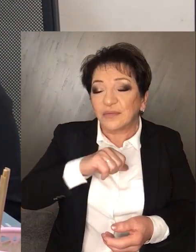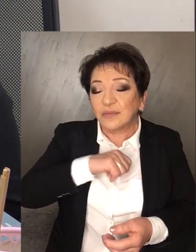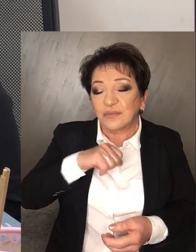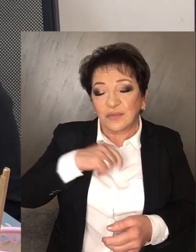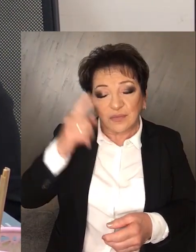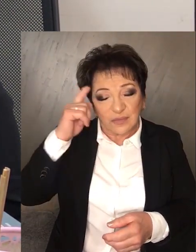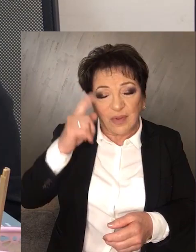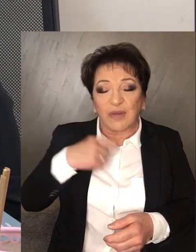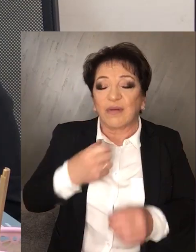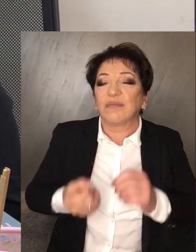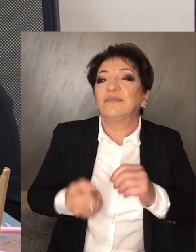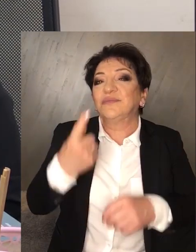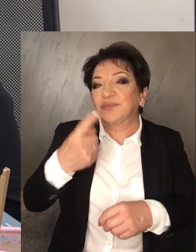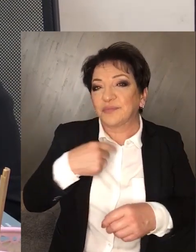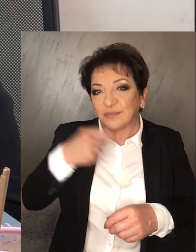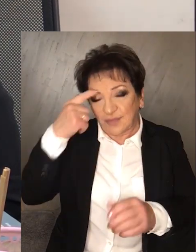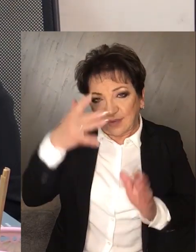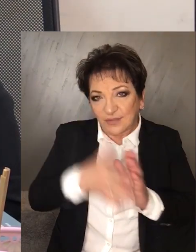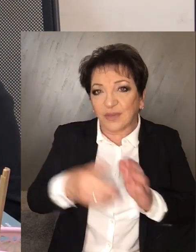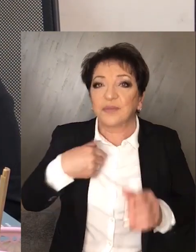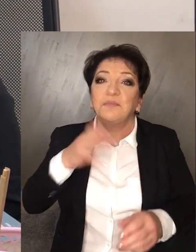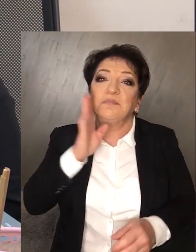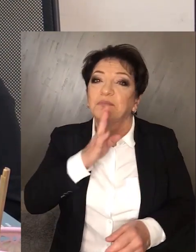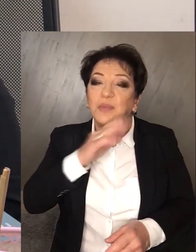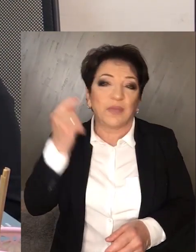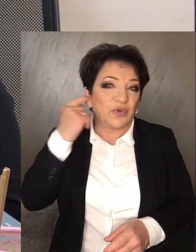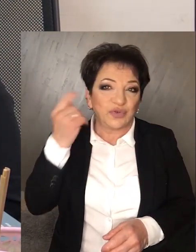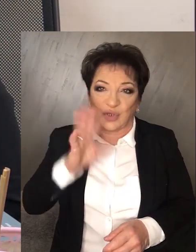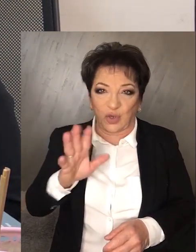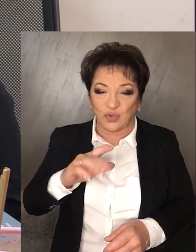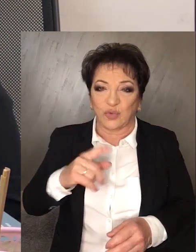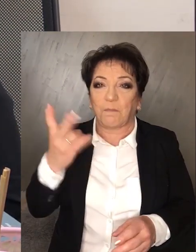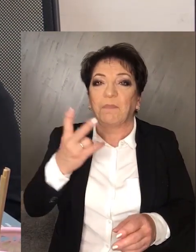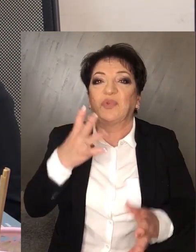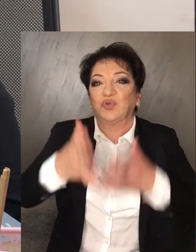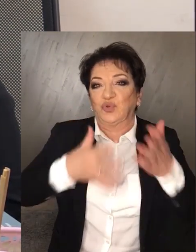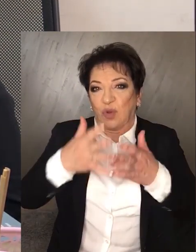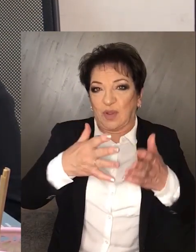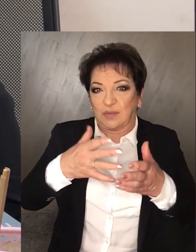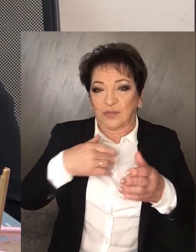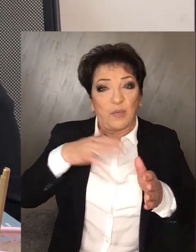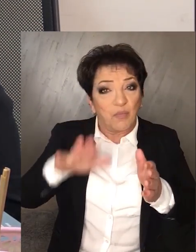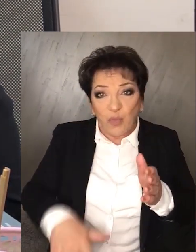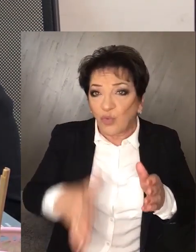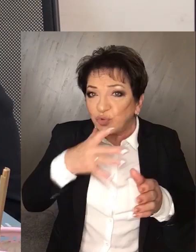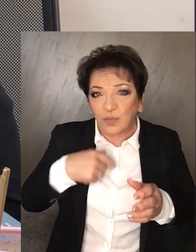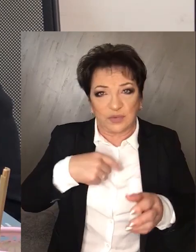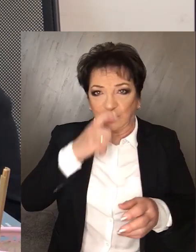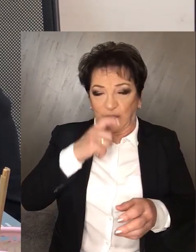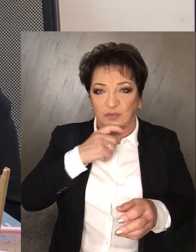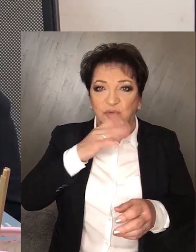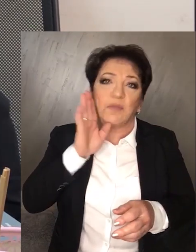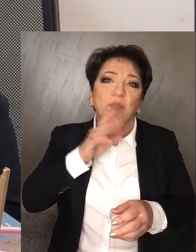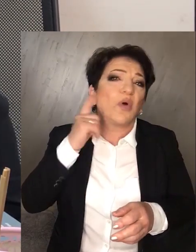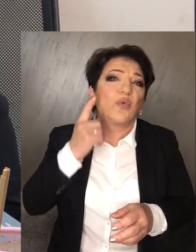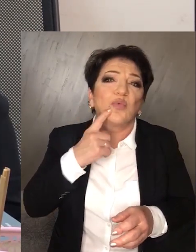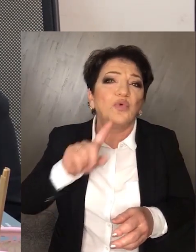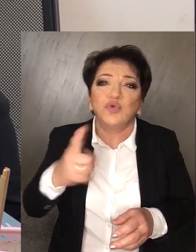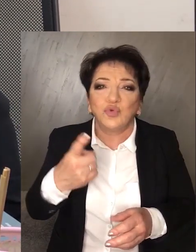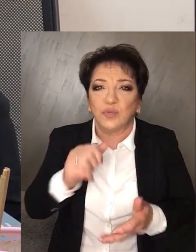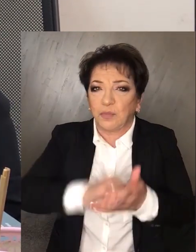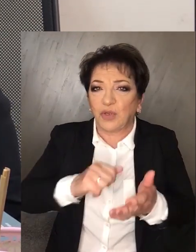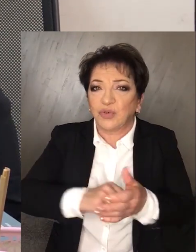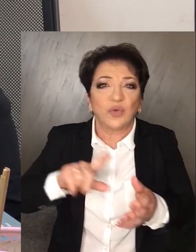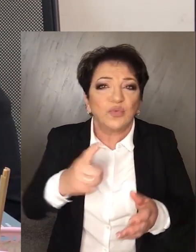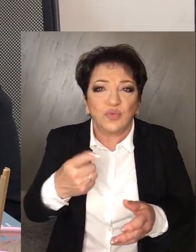լսում, բայց որոշակի տարիք անց ես հասկացա, որ ինքը չի լսում ու ես պիտի իր հետ ձեռքերով խոսեմ, ժեստերի